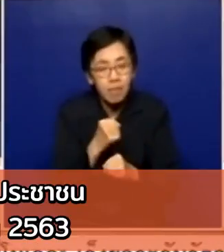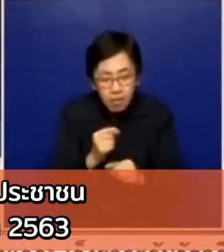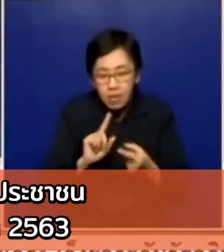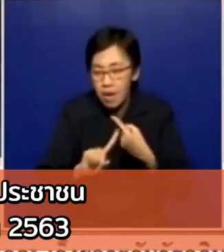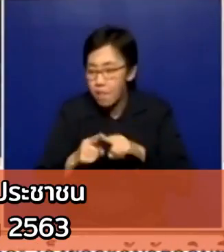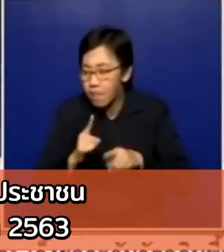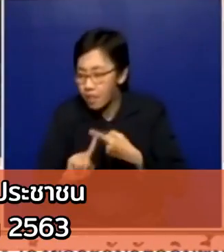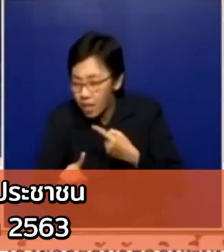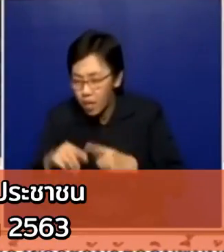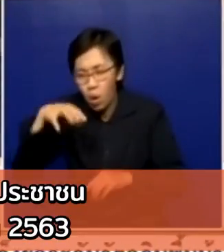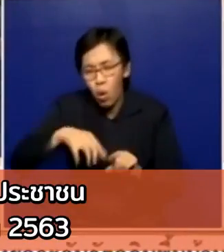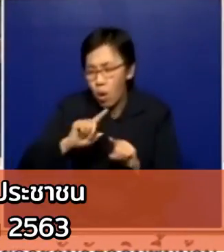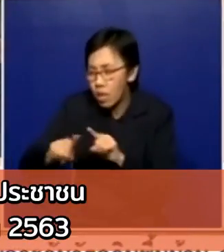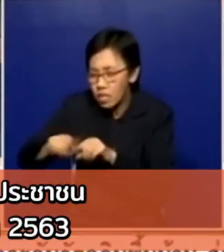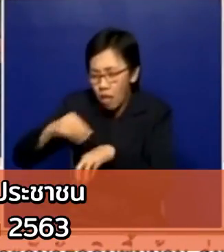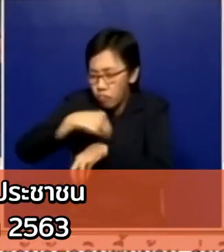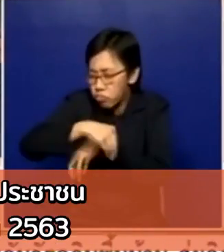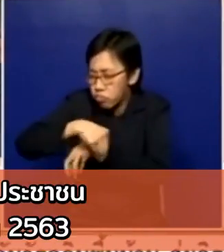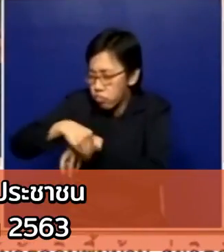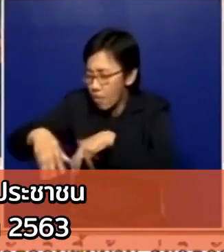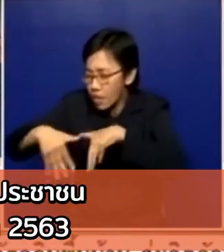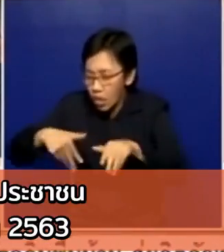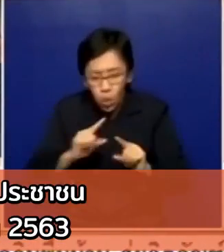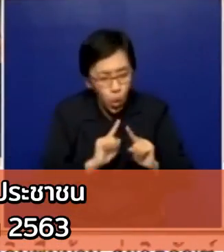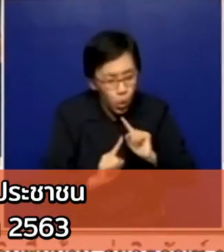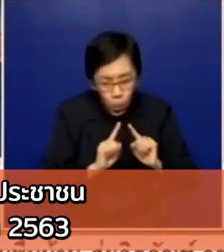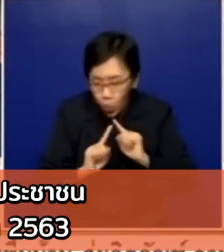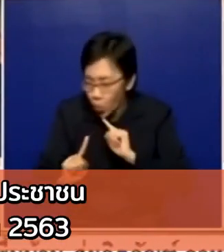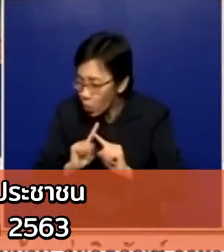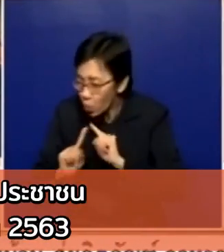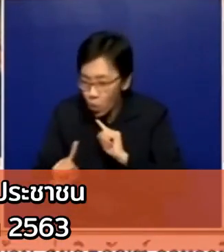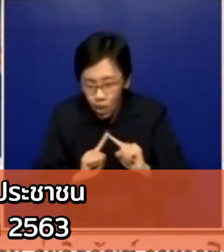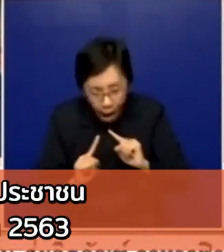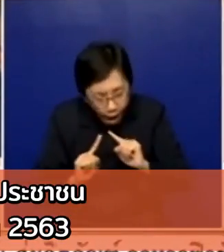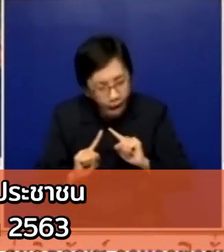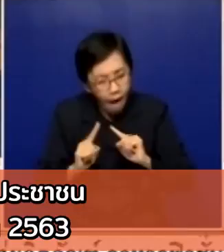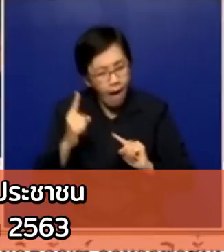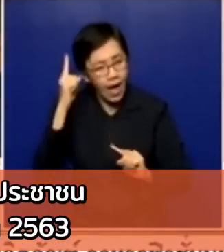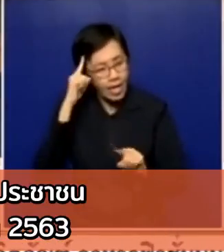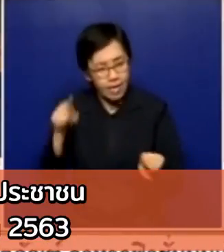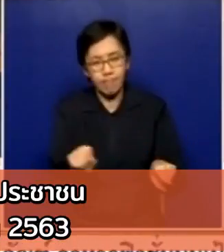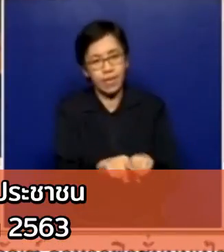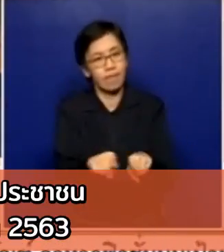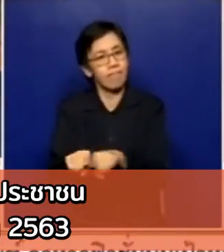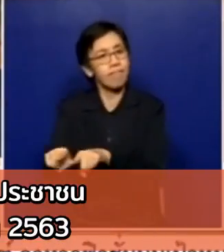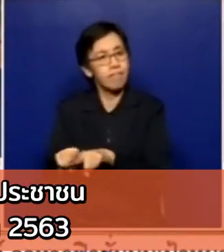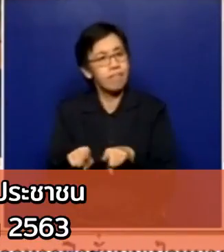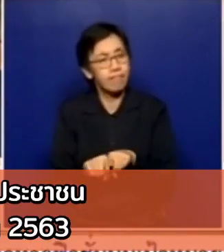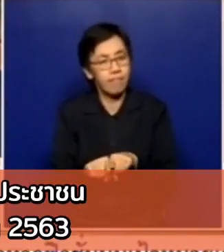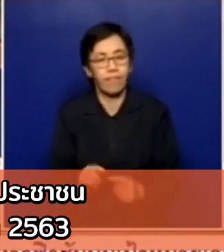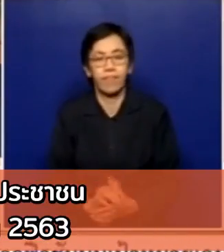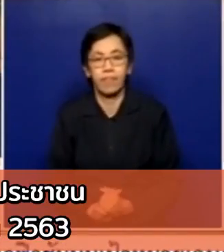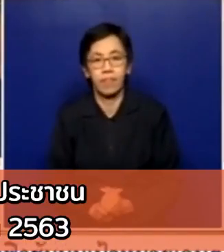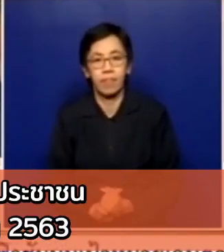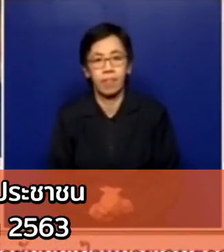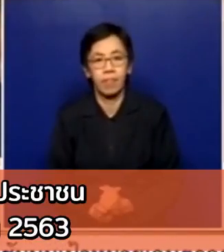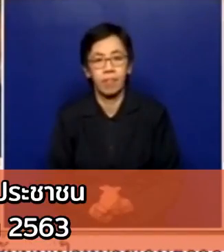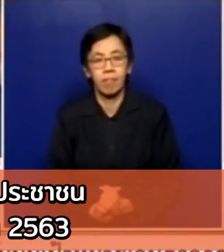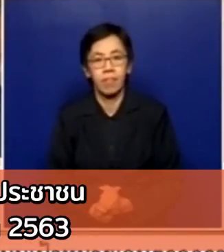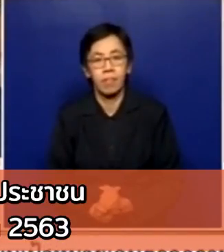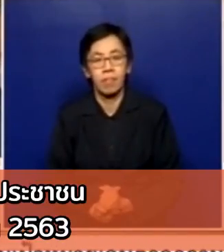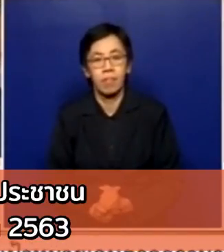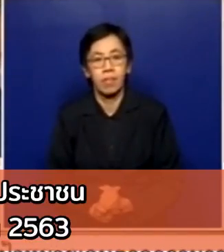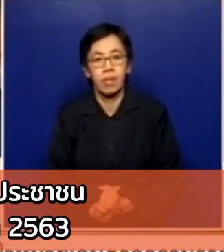รวมถึงองค์กรเครือข่ายประชาชนต่างๆเราก็ล้วนเห็นตรงกันและเมื่อเรานำเสนอข้อ